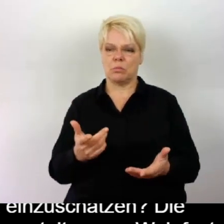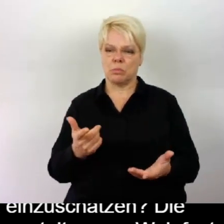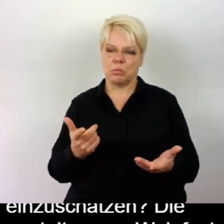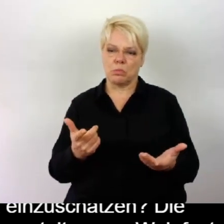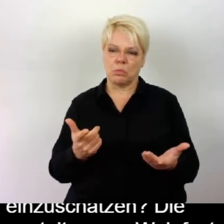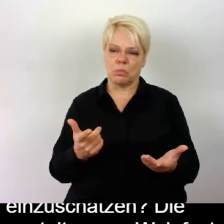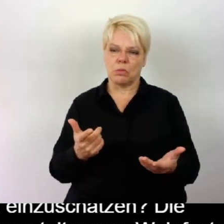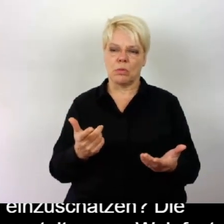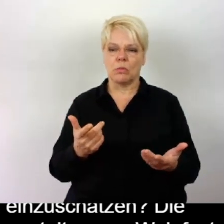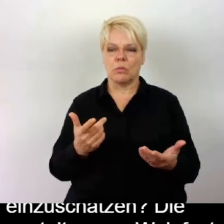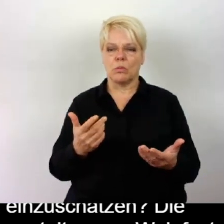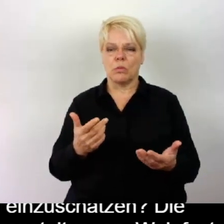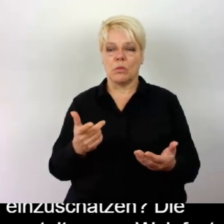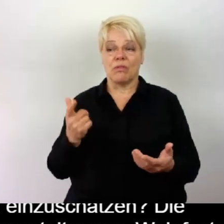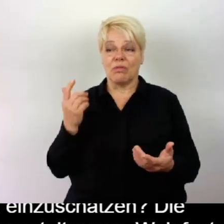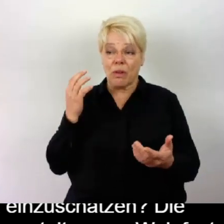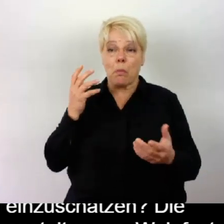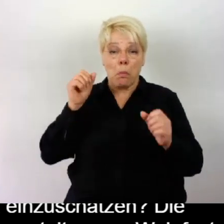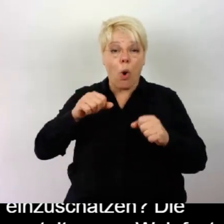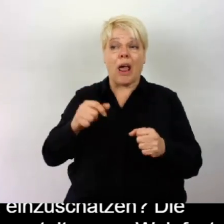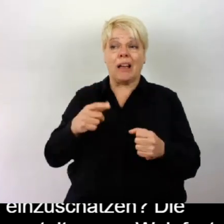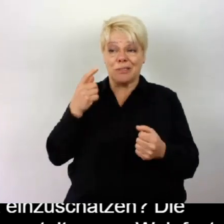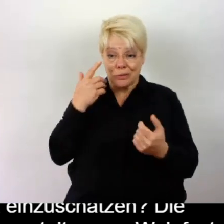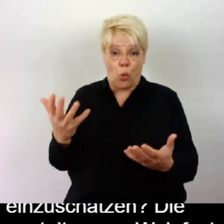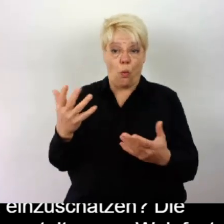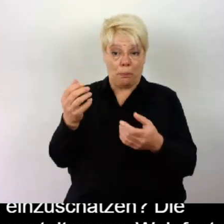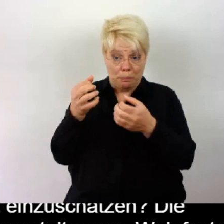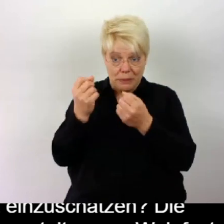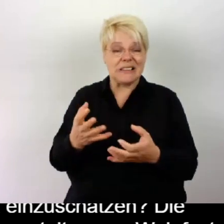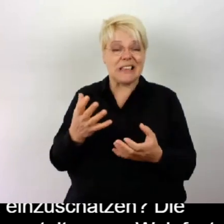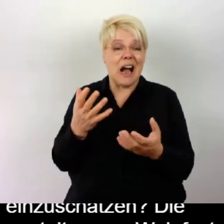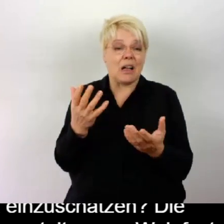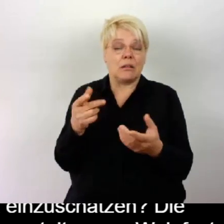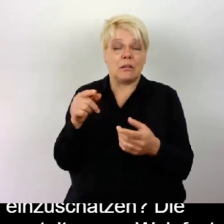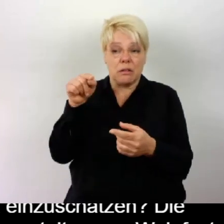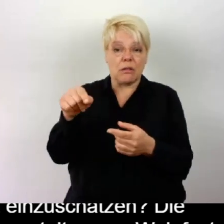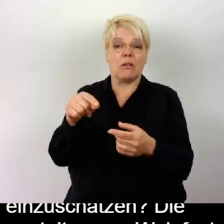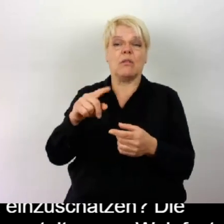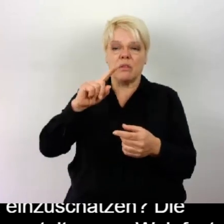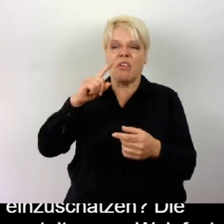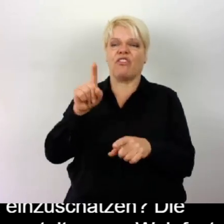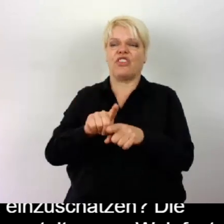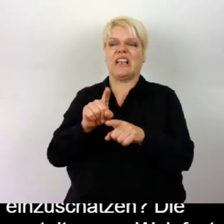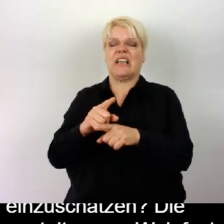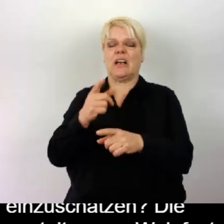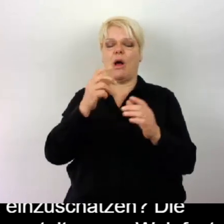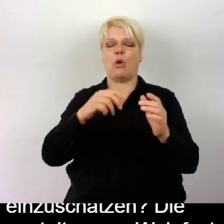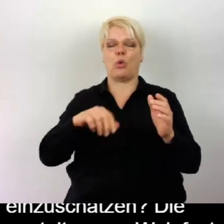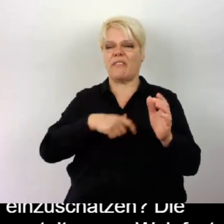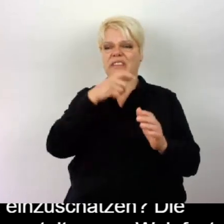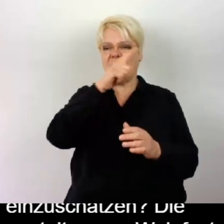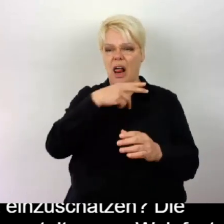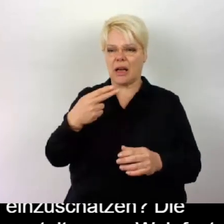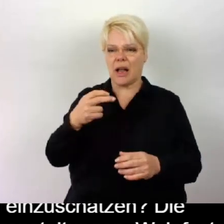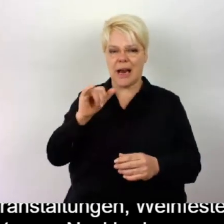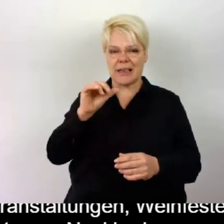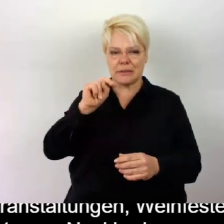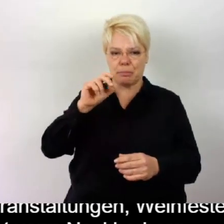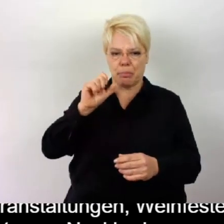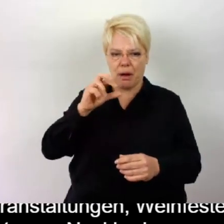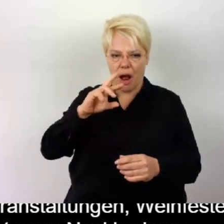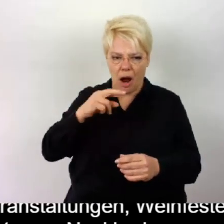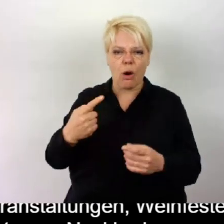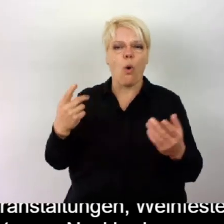in einem großen Raum leichter, wenn die zum Beispiel, nochmal Kirche und anderes, ja, da findet jetzt eine andere Form der Kommunikation